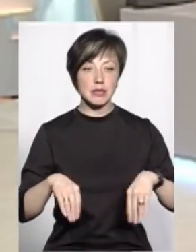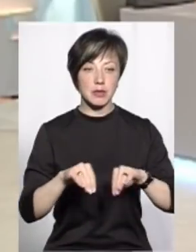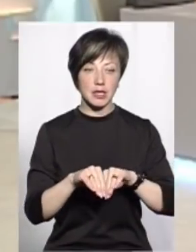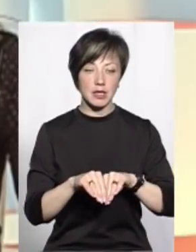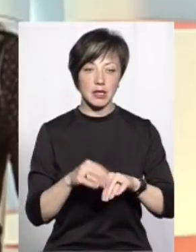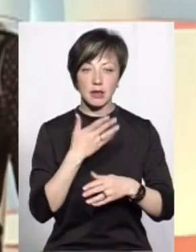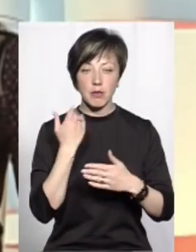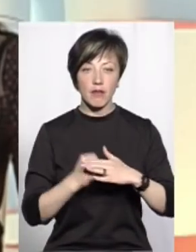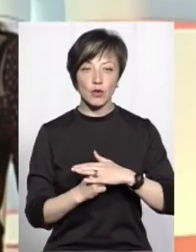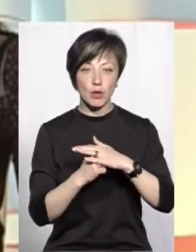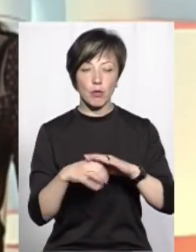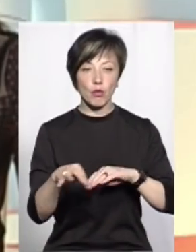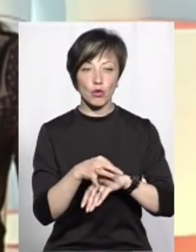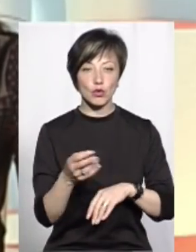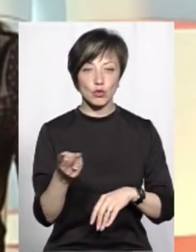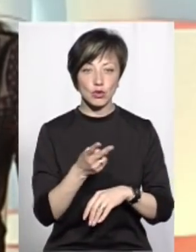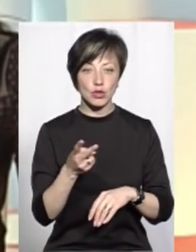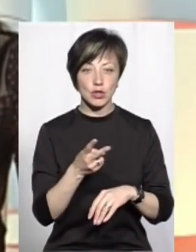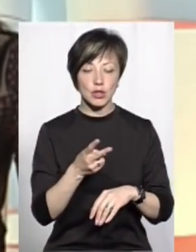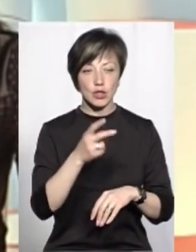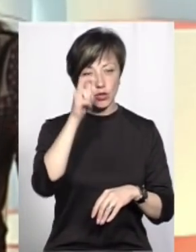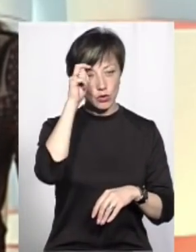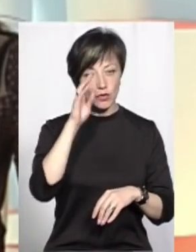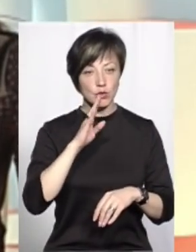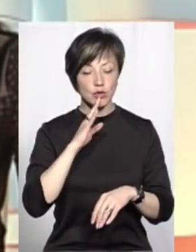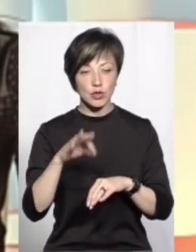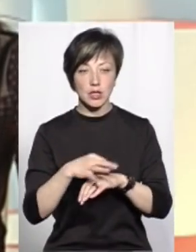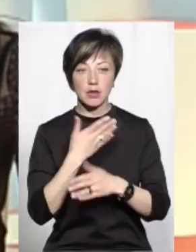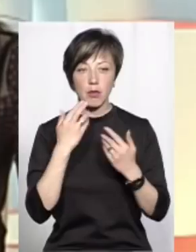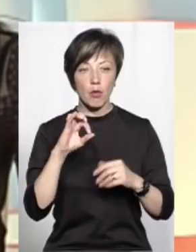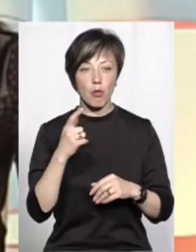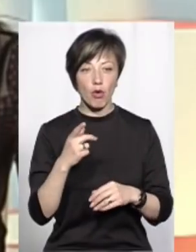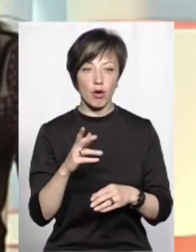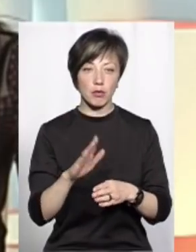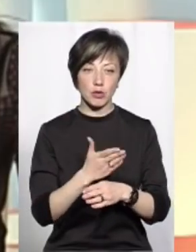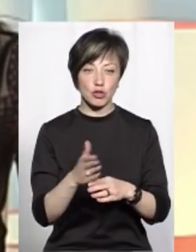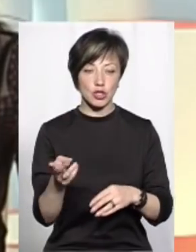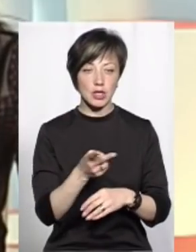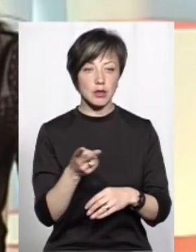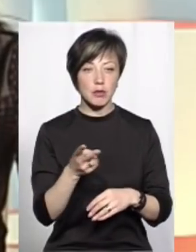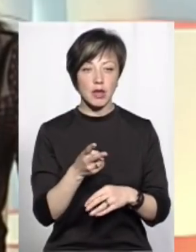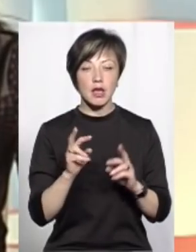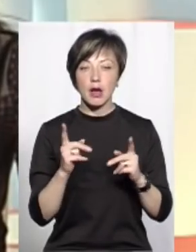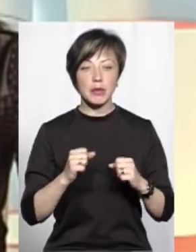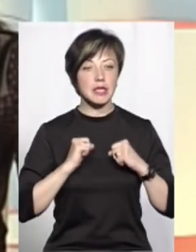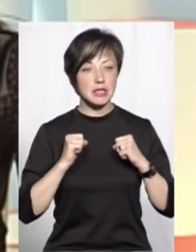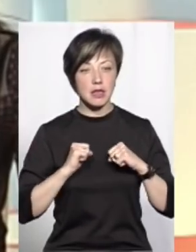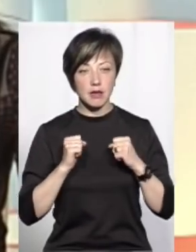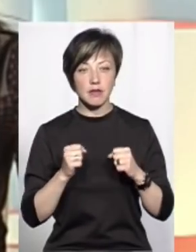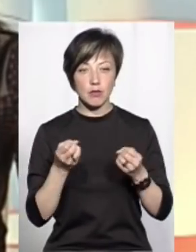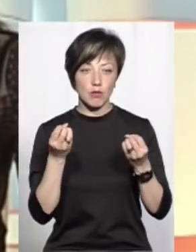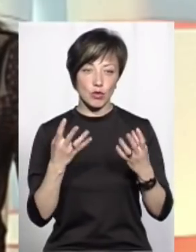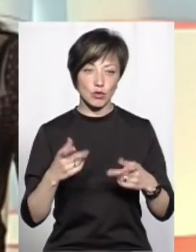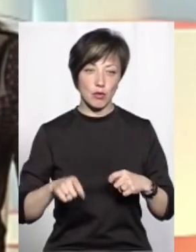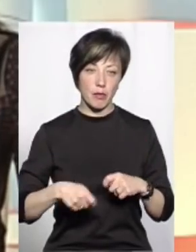немає фундаменту подружжя між жінкою і чоловіком, немає Бога між ними, тоді, якби ти не старався, воно все просто